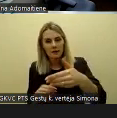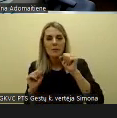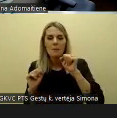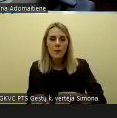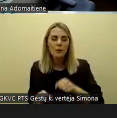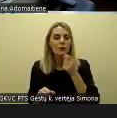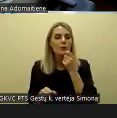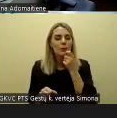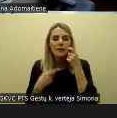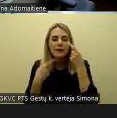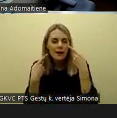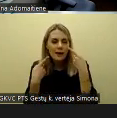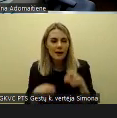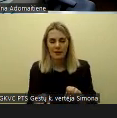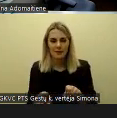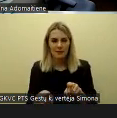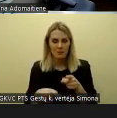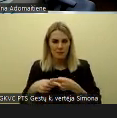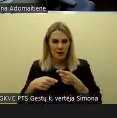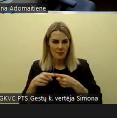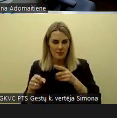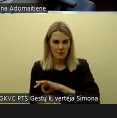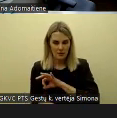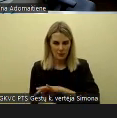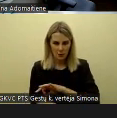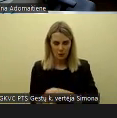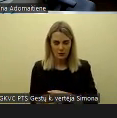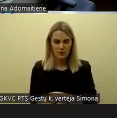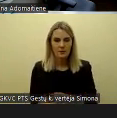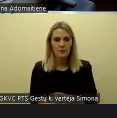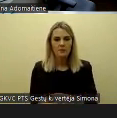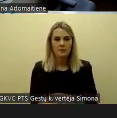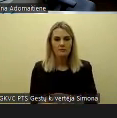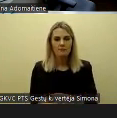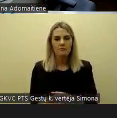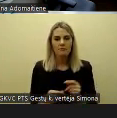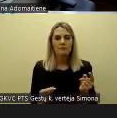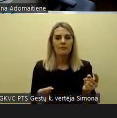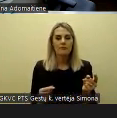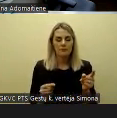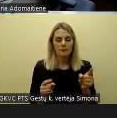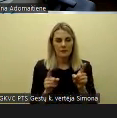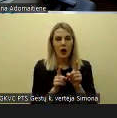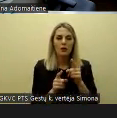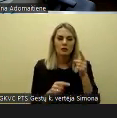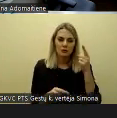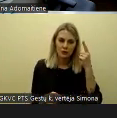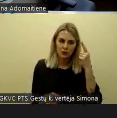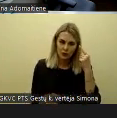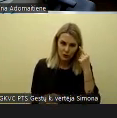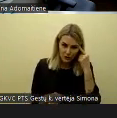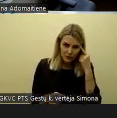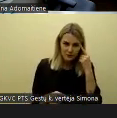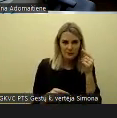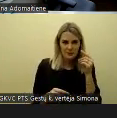kita taktika, kitos priemonės, remiantis klaidomis, jų pažinimu ir panašiai. Ir